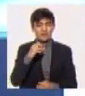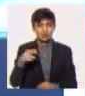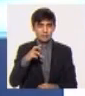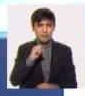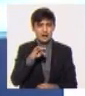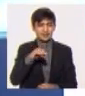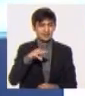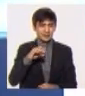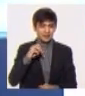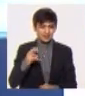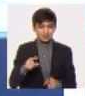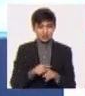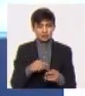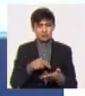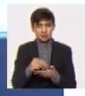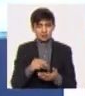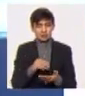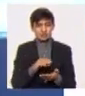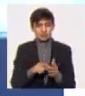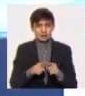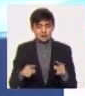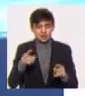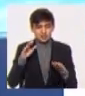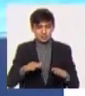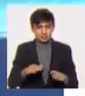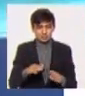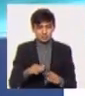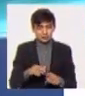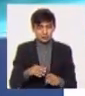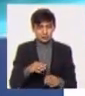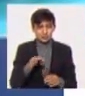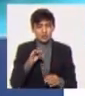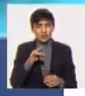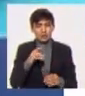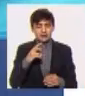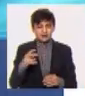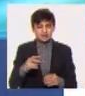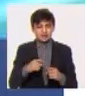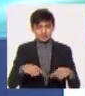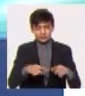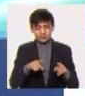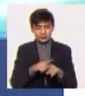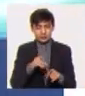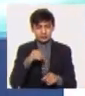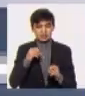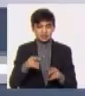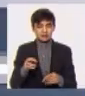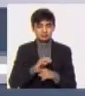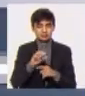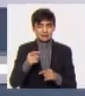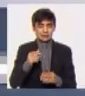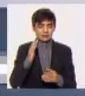будет покупать долговые обязательства местных исполнительных органов, и деньги будут доводиться до местных исполнительных